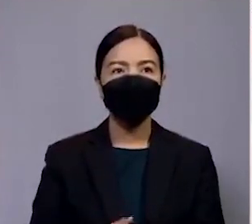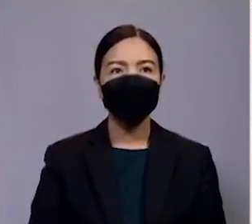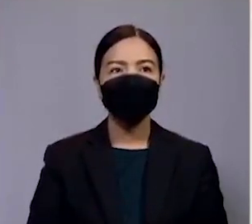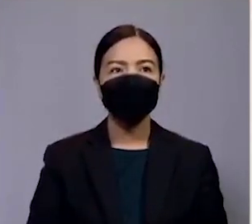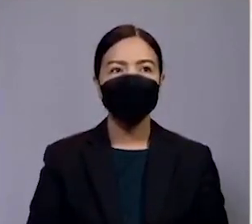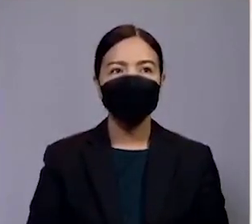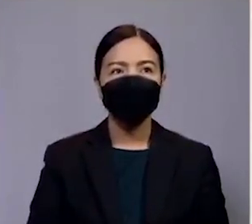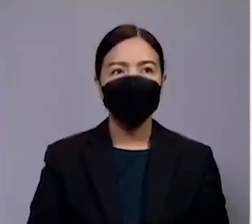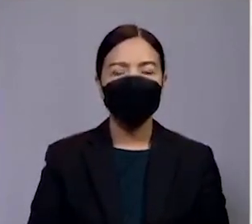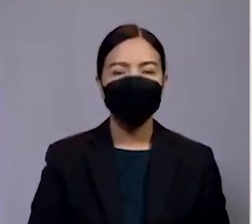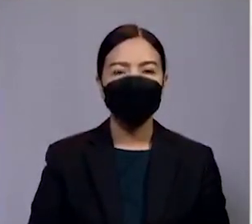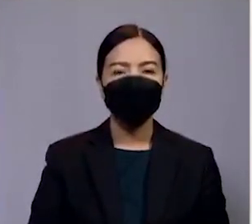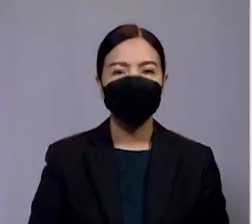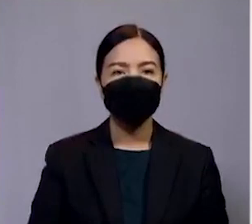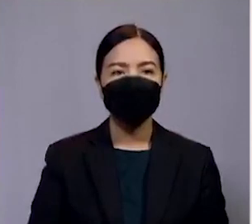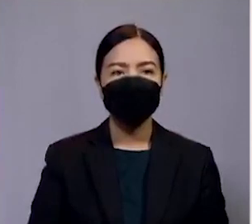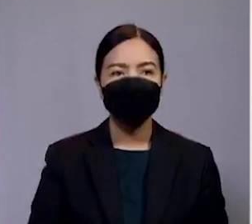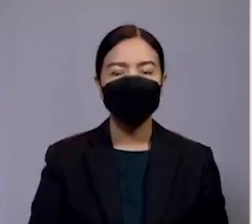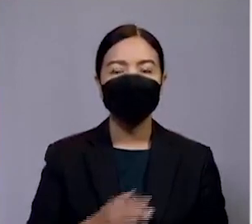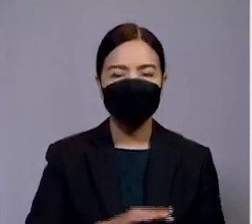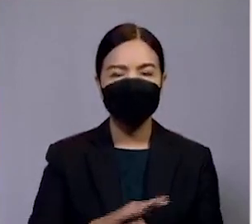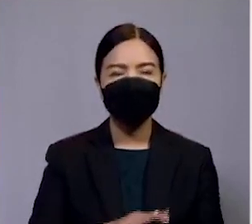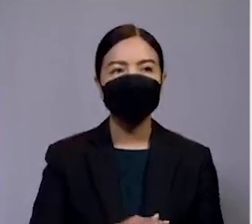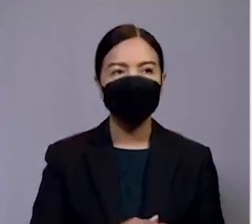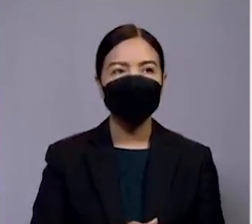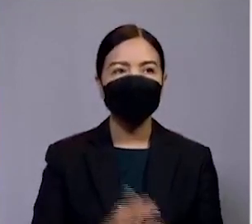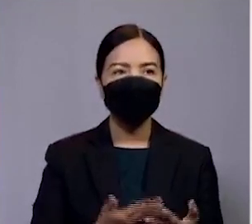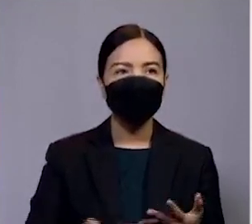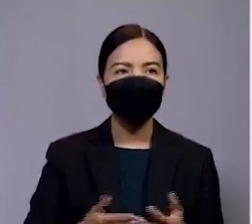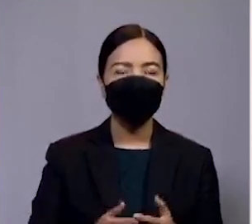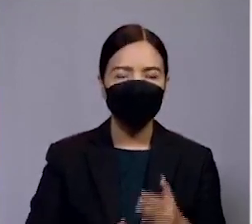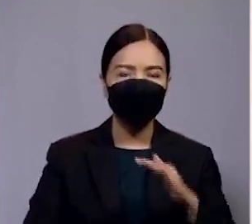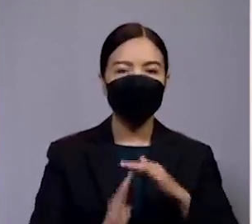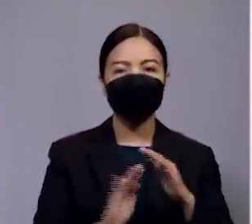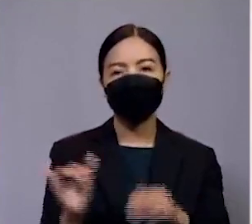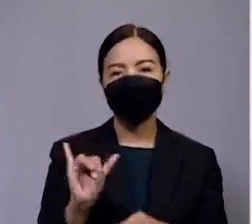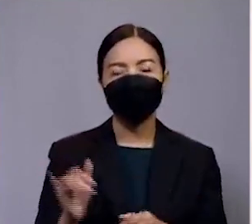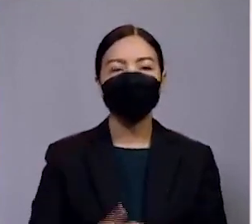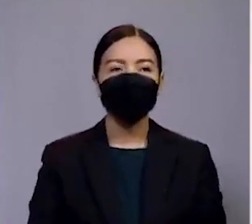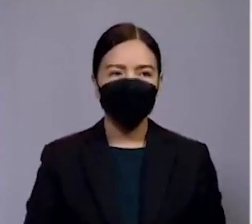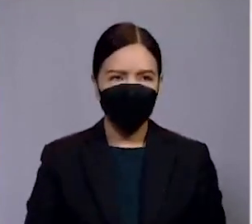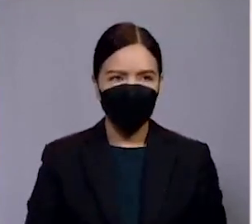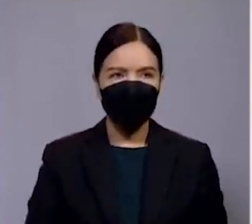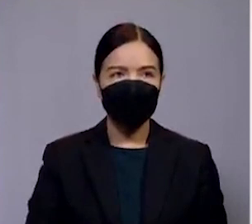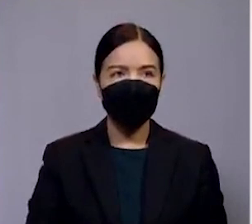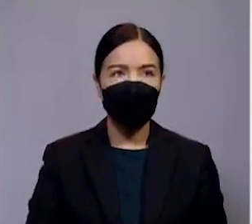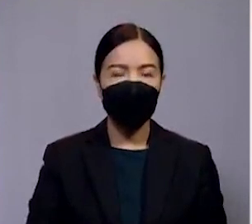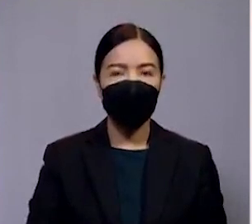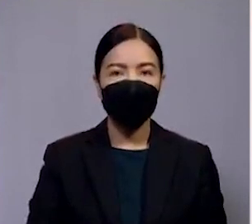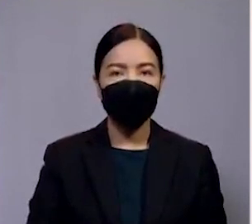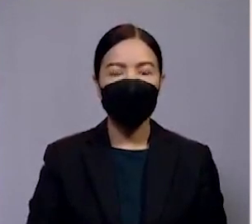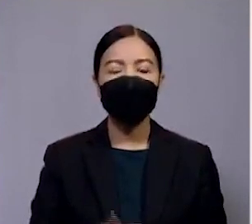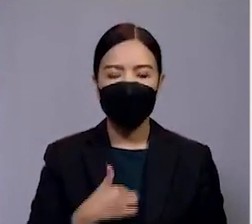ก็ถือว่าพอใจในระดับหนึ่งก็แล้วกันมันยังไม่สุดก็ต้องเ